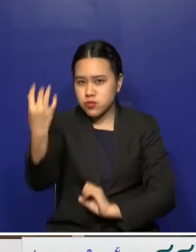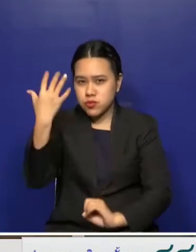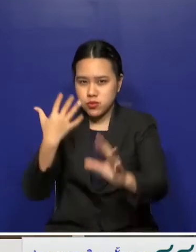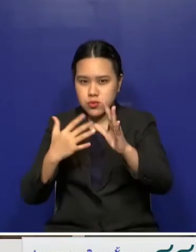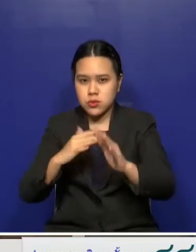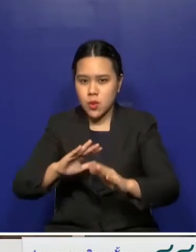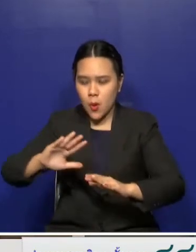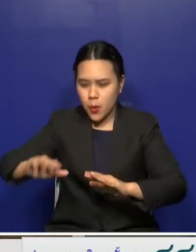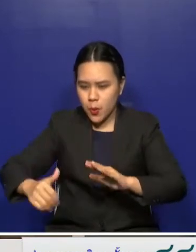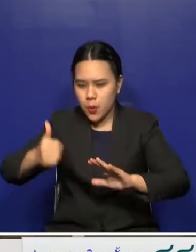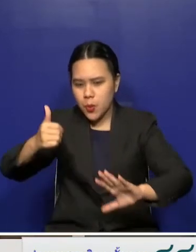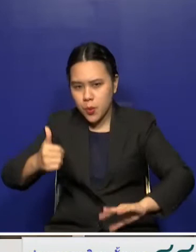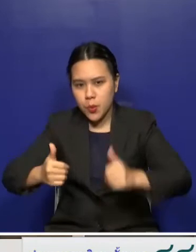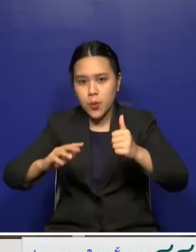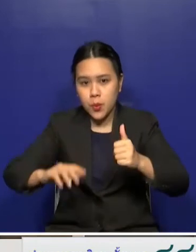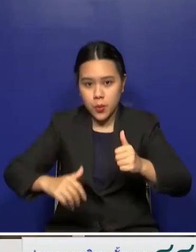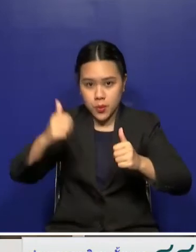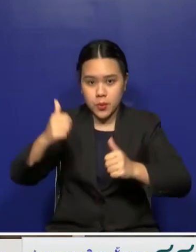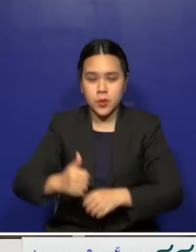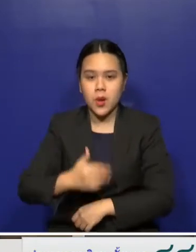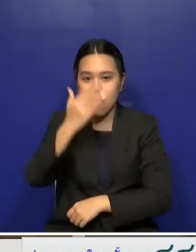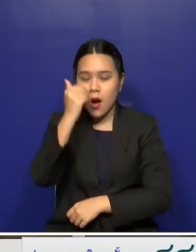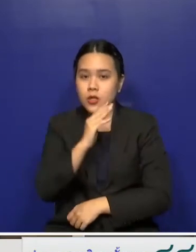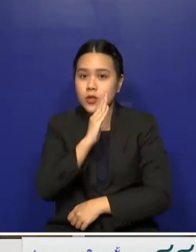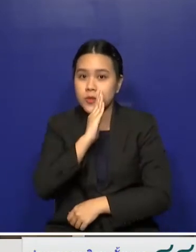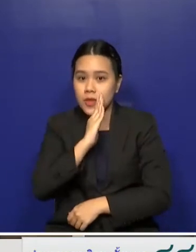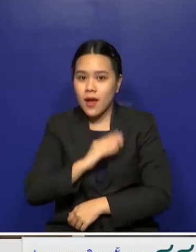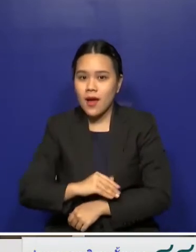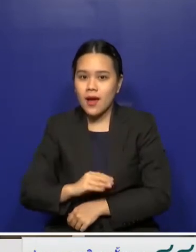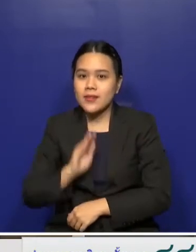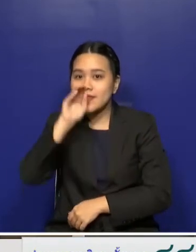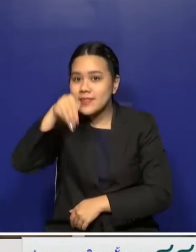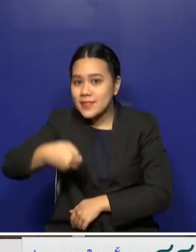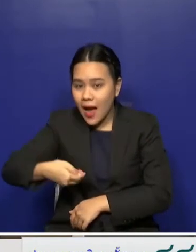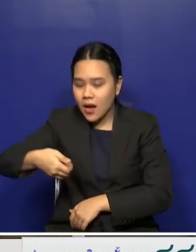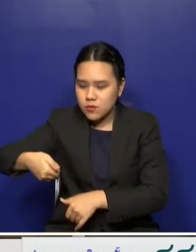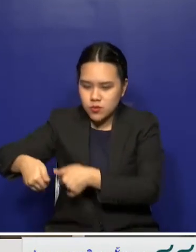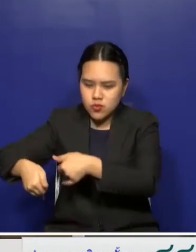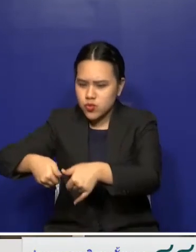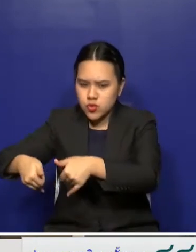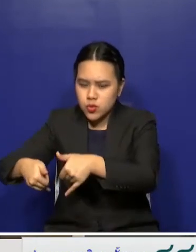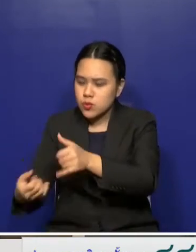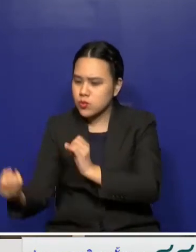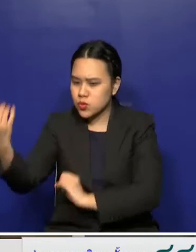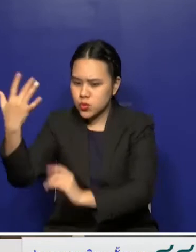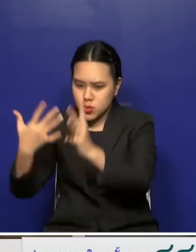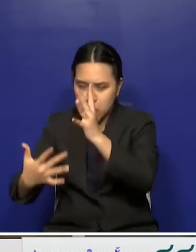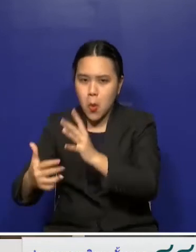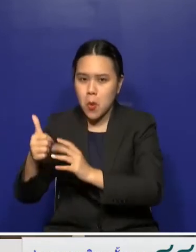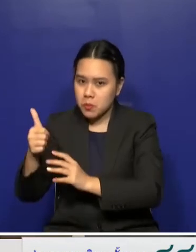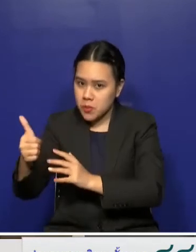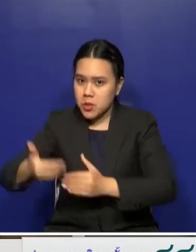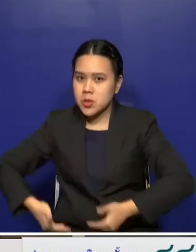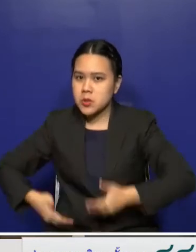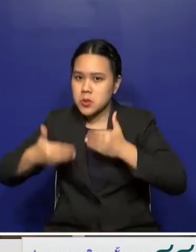างเนี่ยไม่ต้องออกมาจากพื้นที่ถ้าเขามีธรรมชาติที่อุดมสมบูรณ์มีพื้นที่ที่เหมาะสมในการดำเนินชี